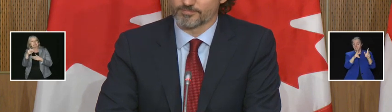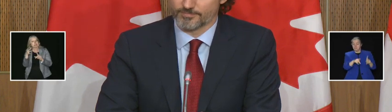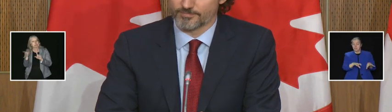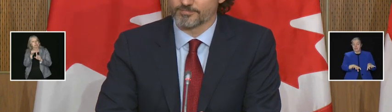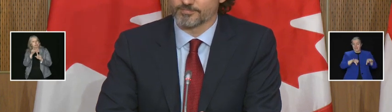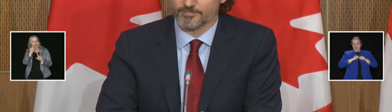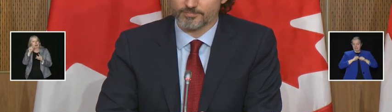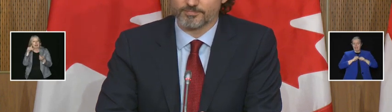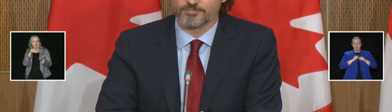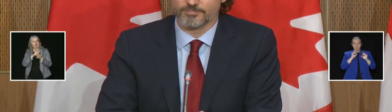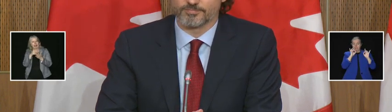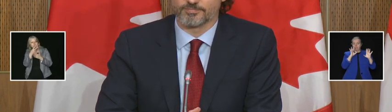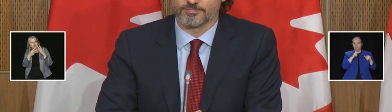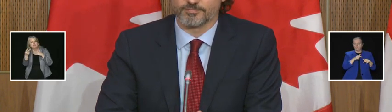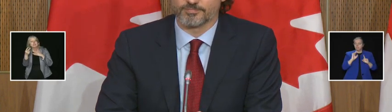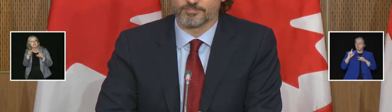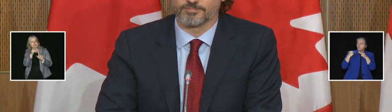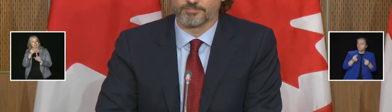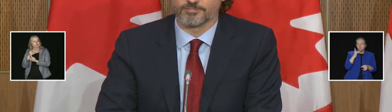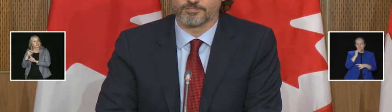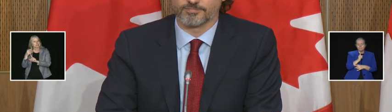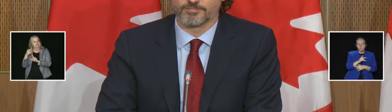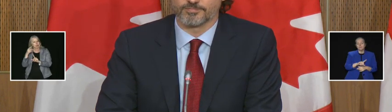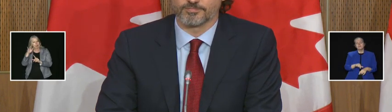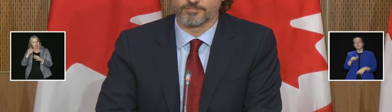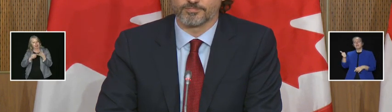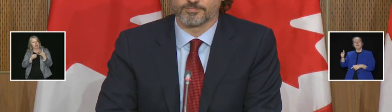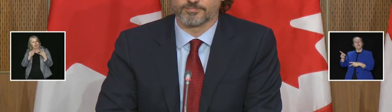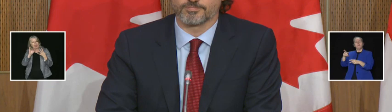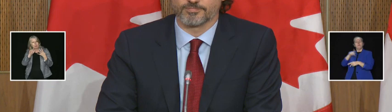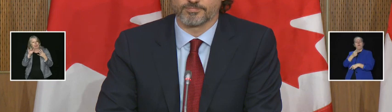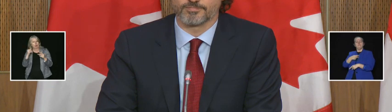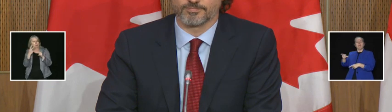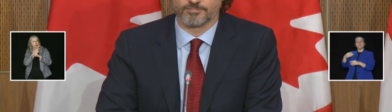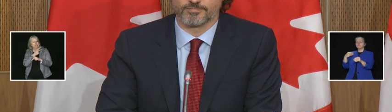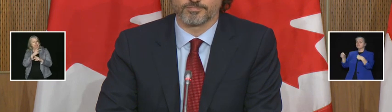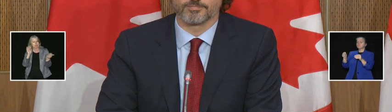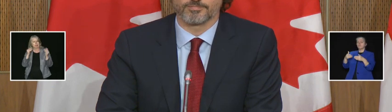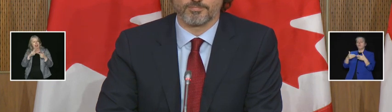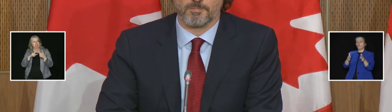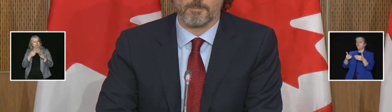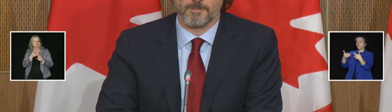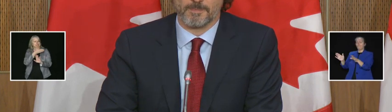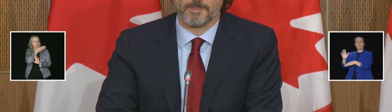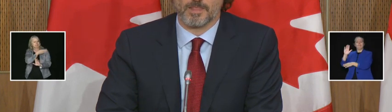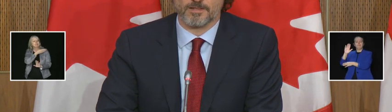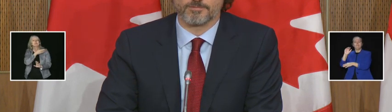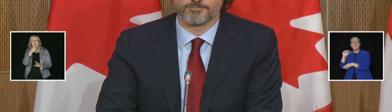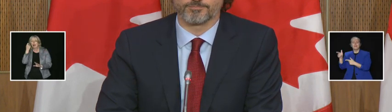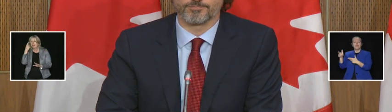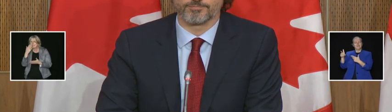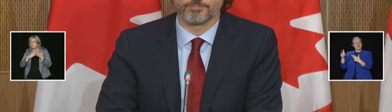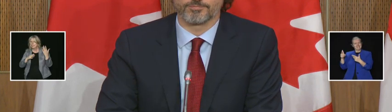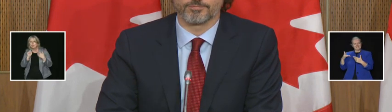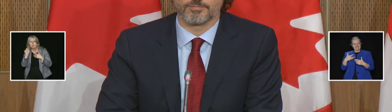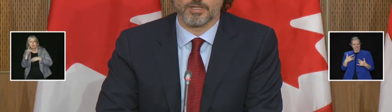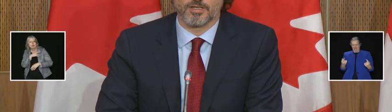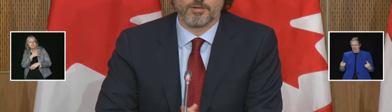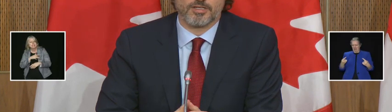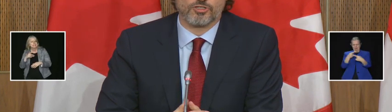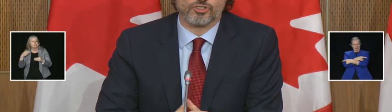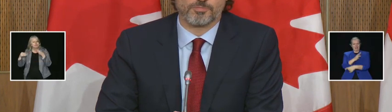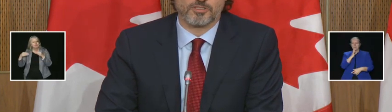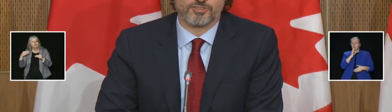début de la pandémie puis pendant ce temps là on a des provinces qui relâchent leurs mesures qui ouvrent des cinémas est pas une contradiction ici